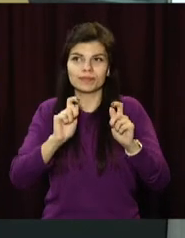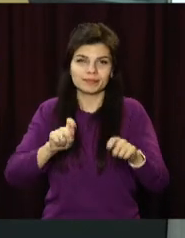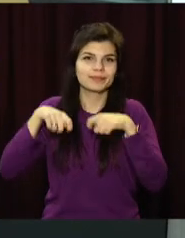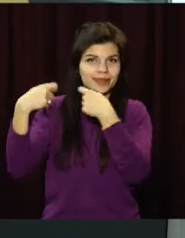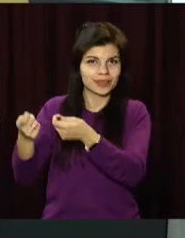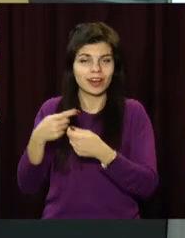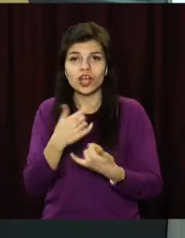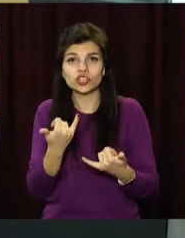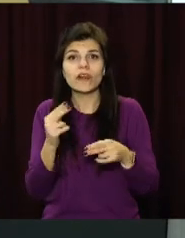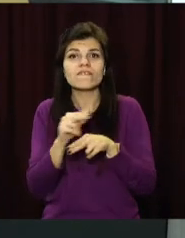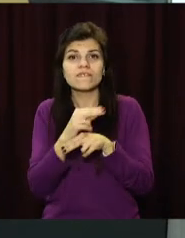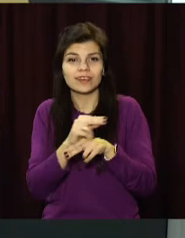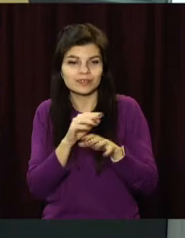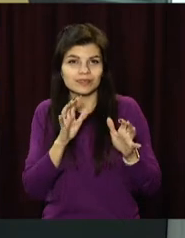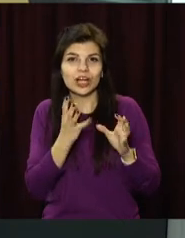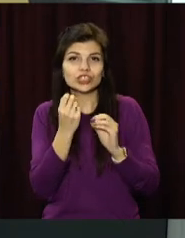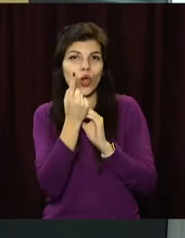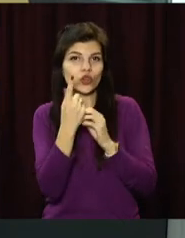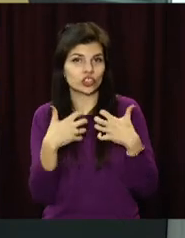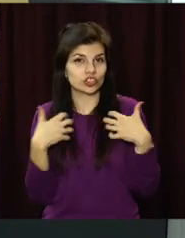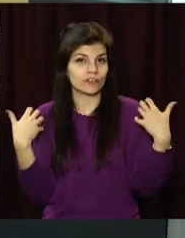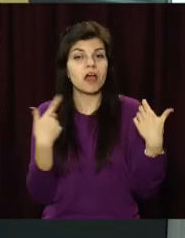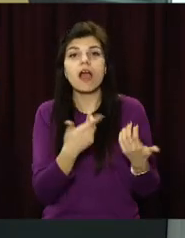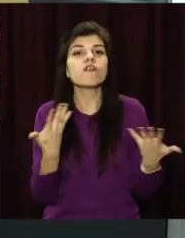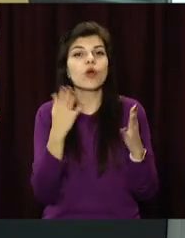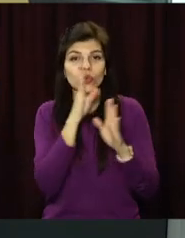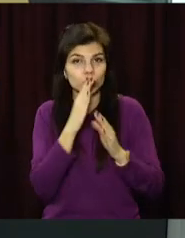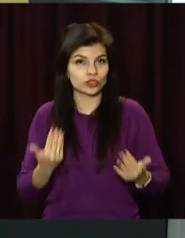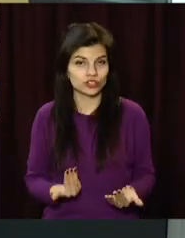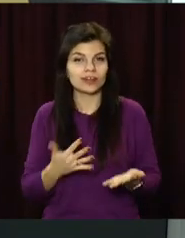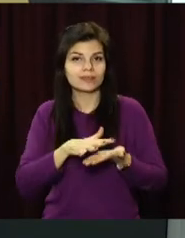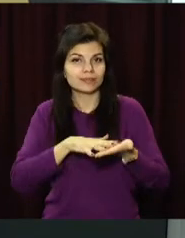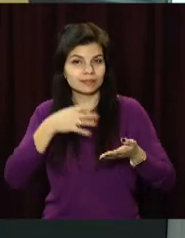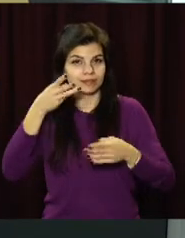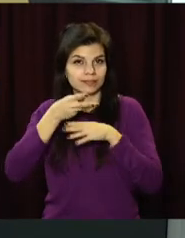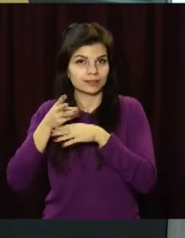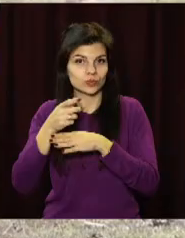вихованні залишило ще 11 тварин. Про їхню долю детальніше в сюжеті.